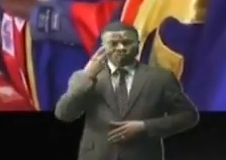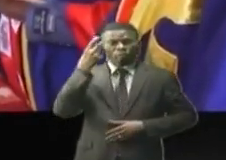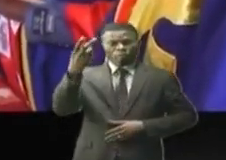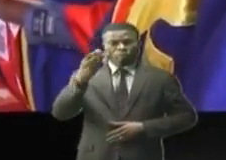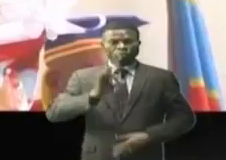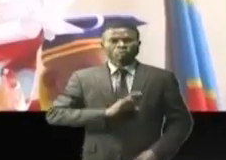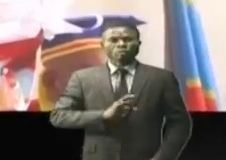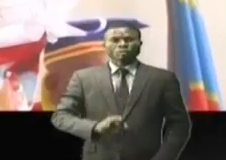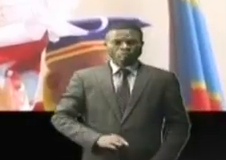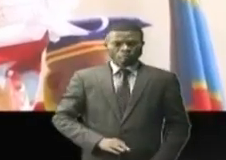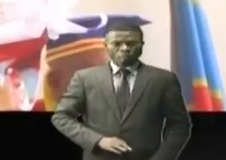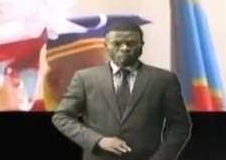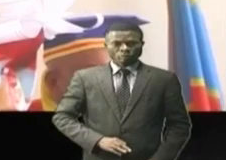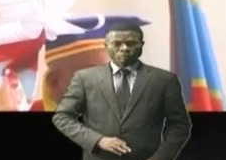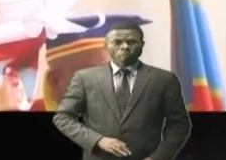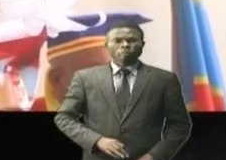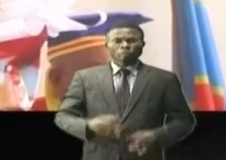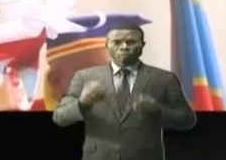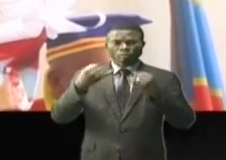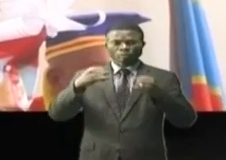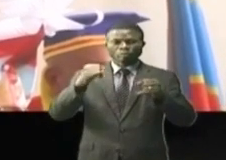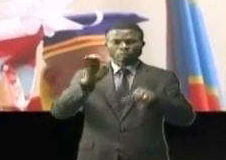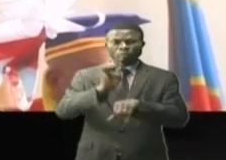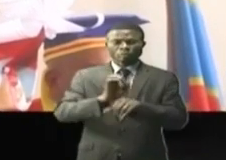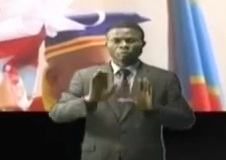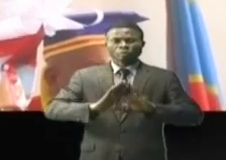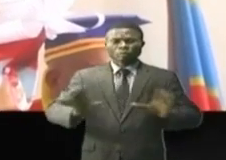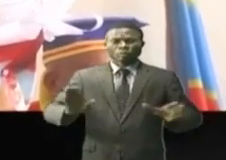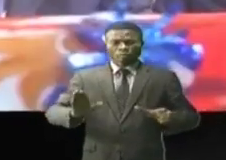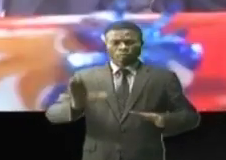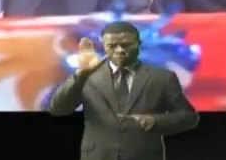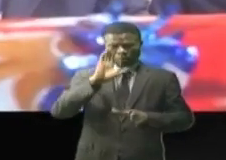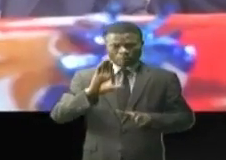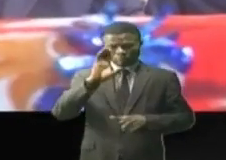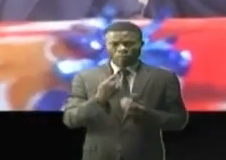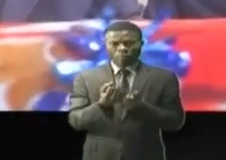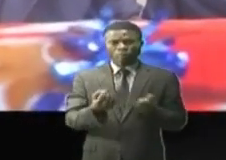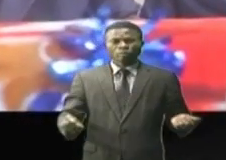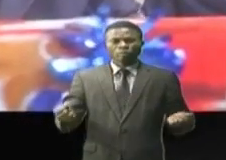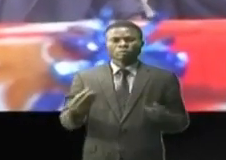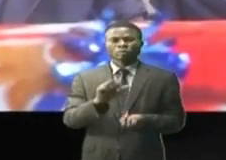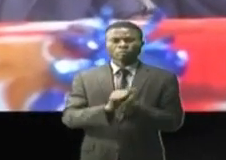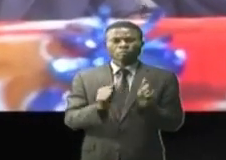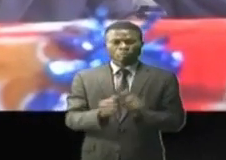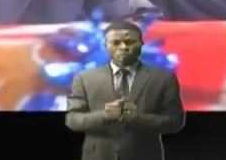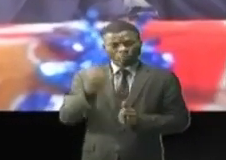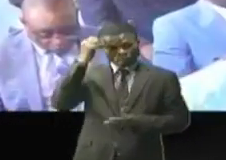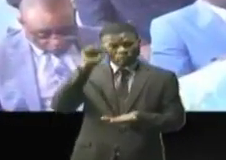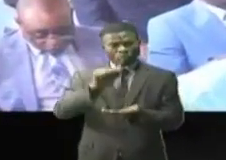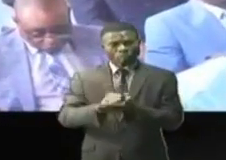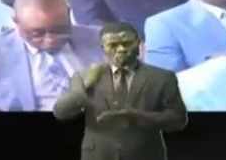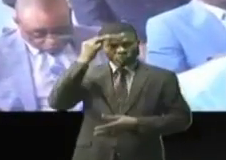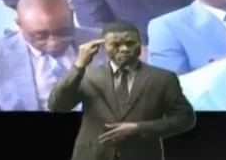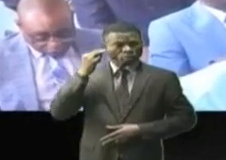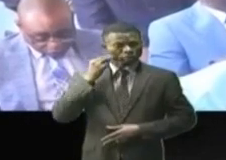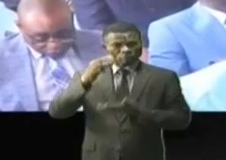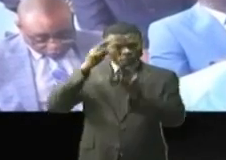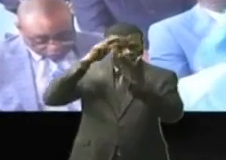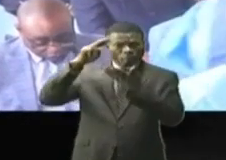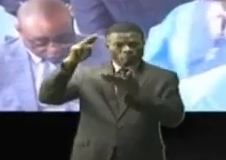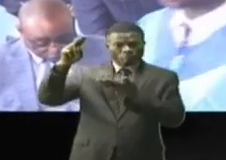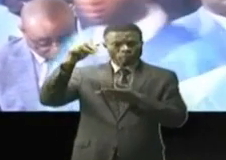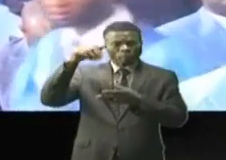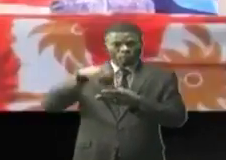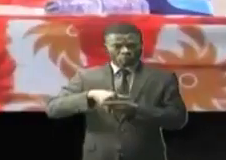Tshisekedi, celle visant à former une élite capable de faire face aux défis, devenue le cheval de bataille du ministre de l'Essure à